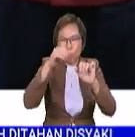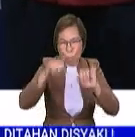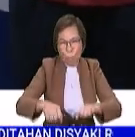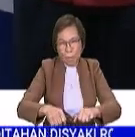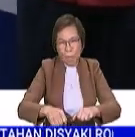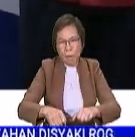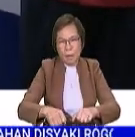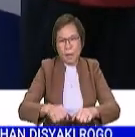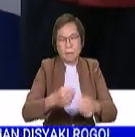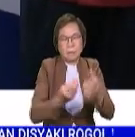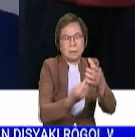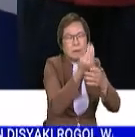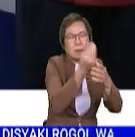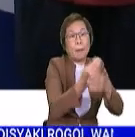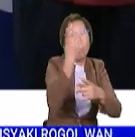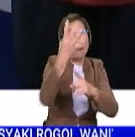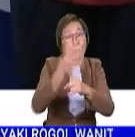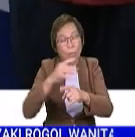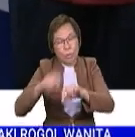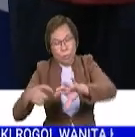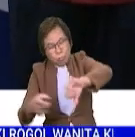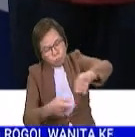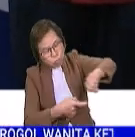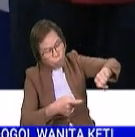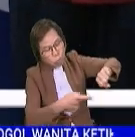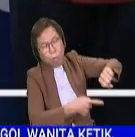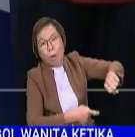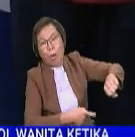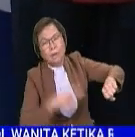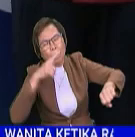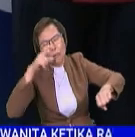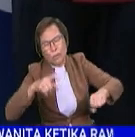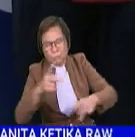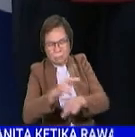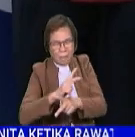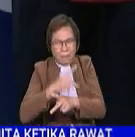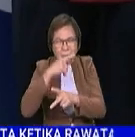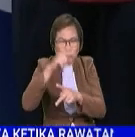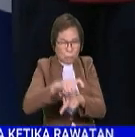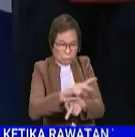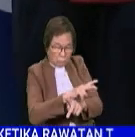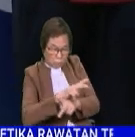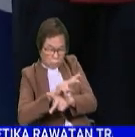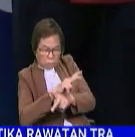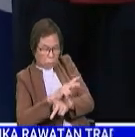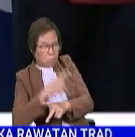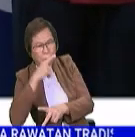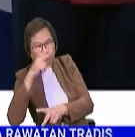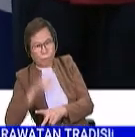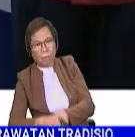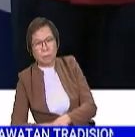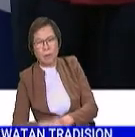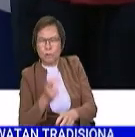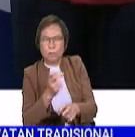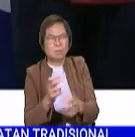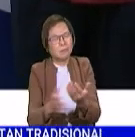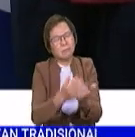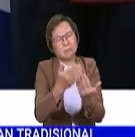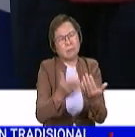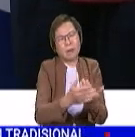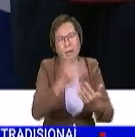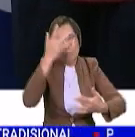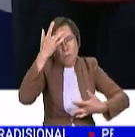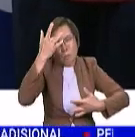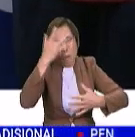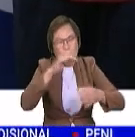boleh apa tuh twice dan tidak perlukan sangat jagaan yang yang teliti yang sulit dan tidak ada